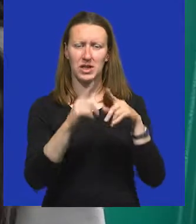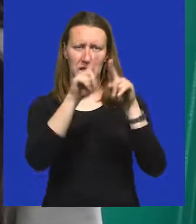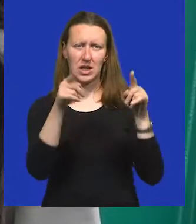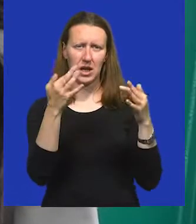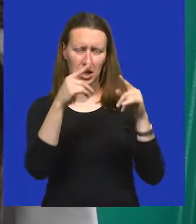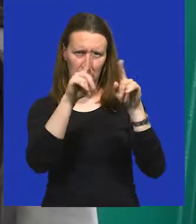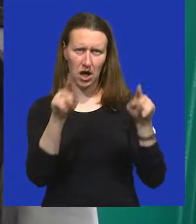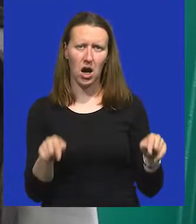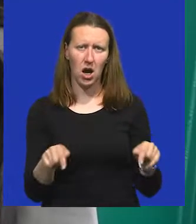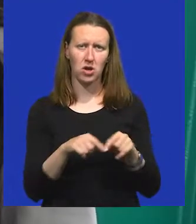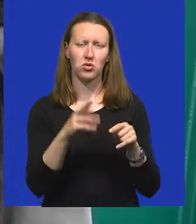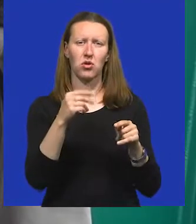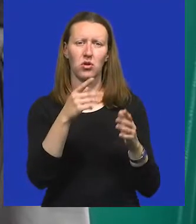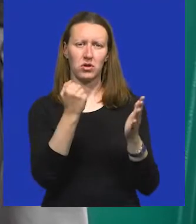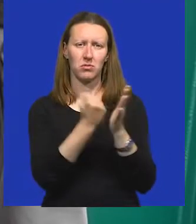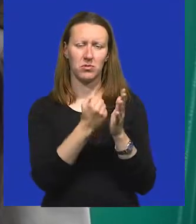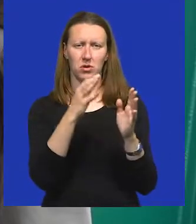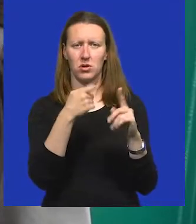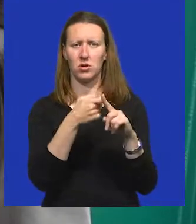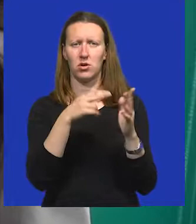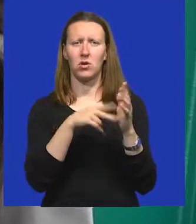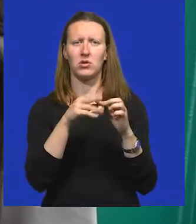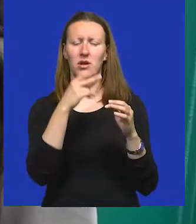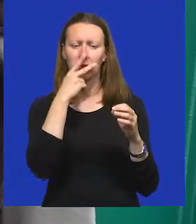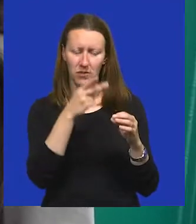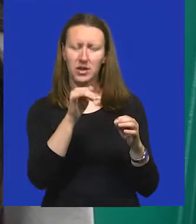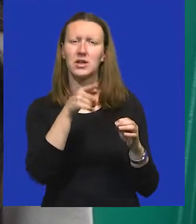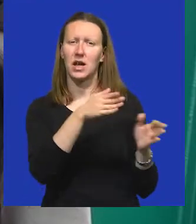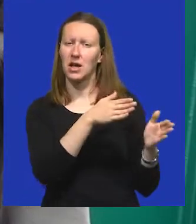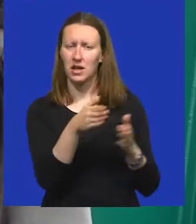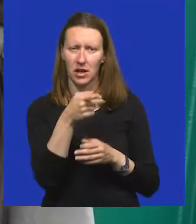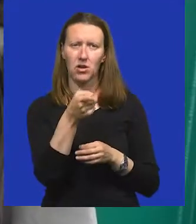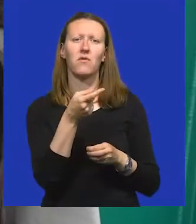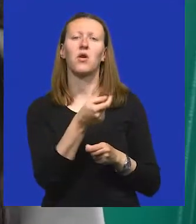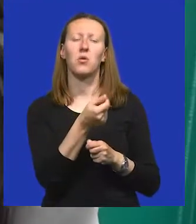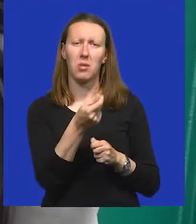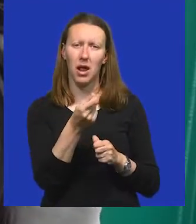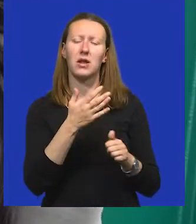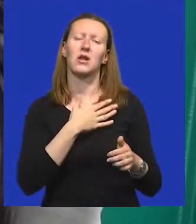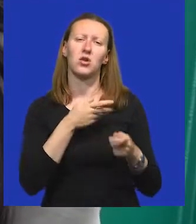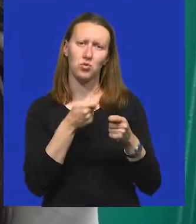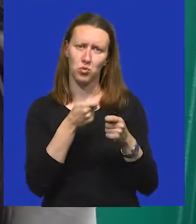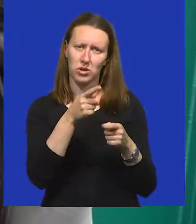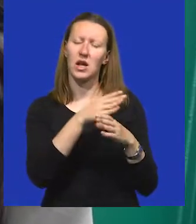l'ultima fattura della ditta Contrada, così da poterli riconoscere che sono